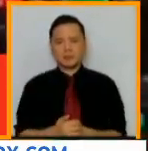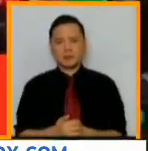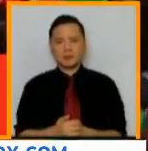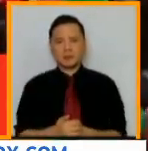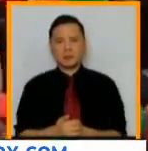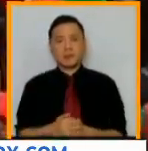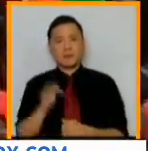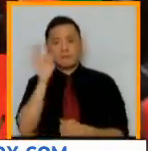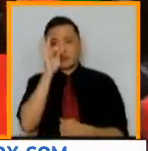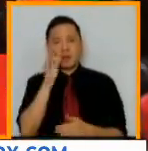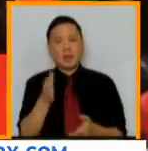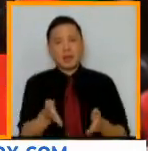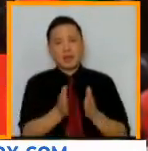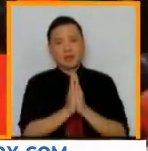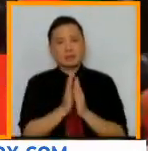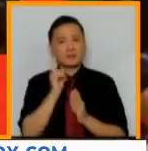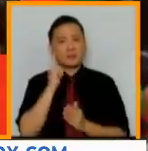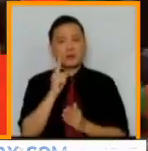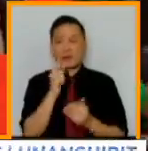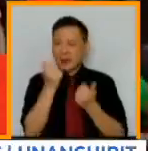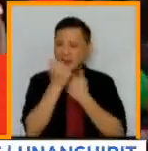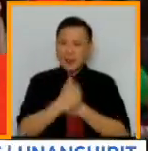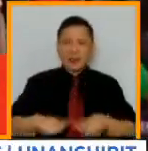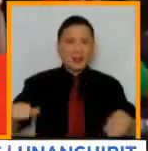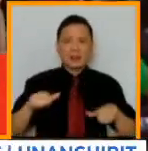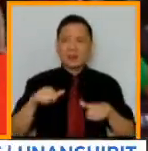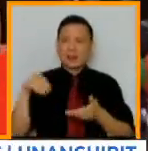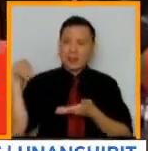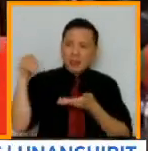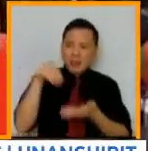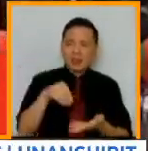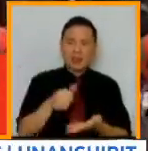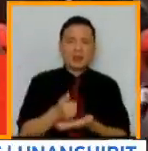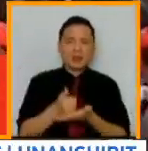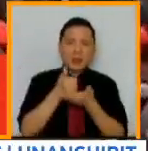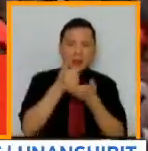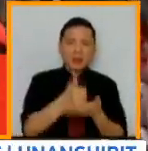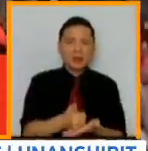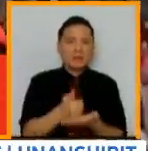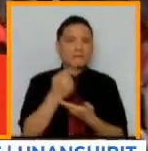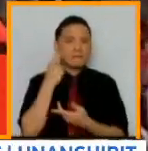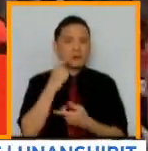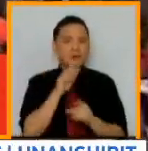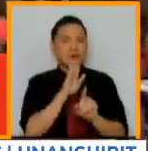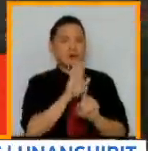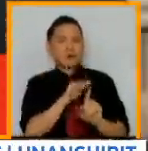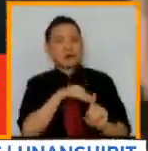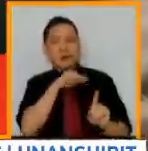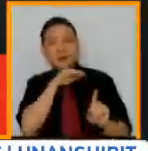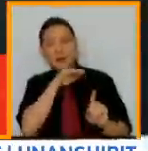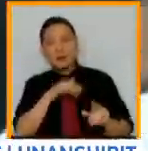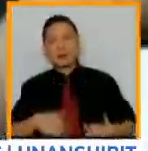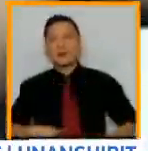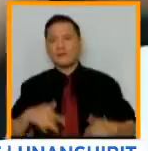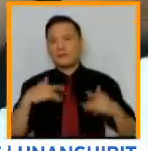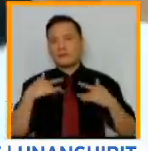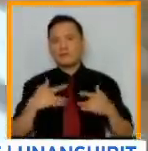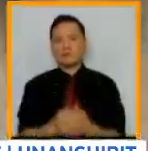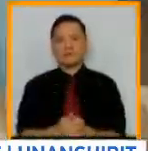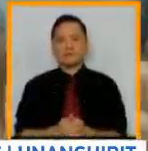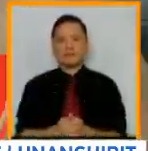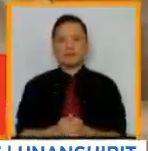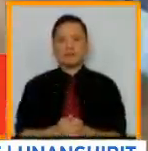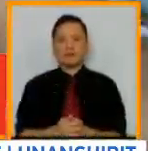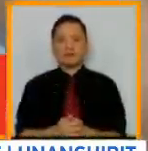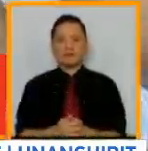nanghihingi ng kahit naman na ano na tulong para sa mga kahirapan ng buhay na hinaharap ngayon.